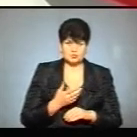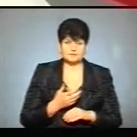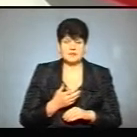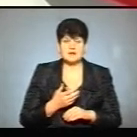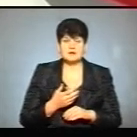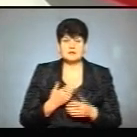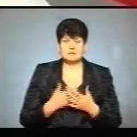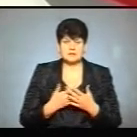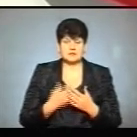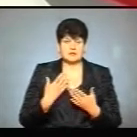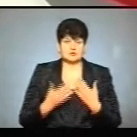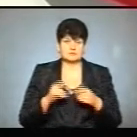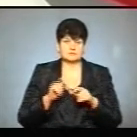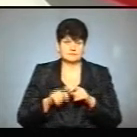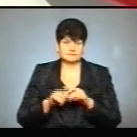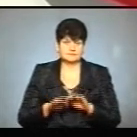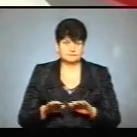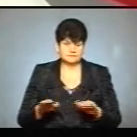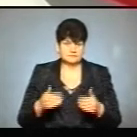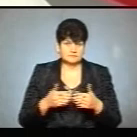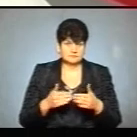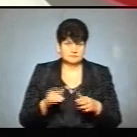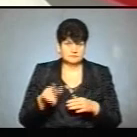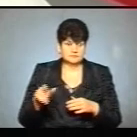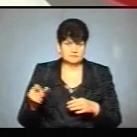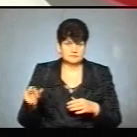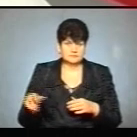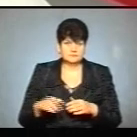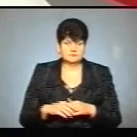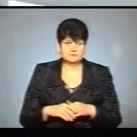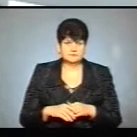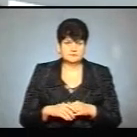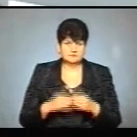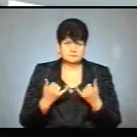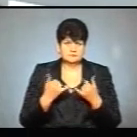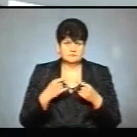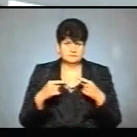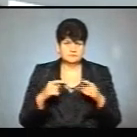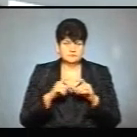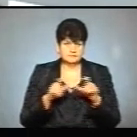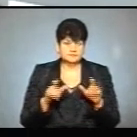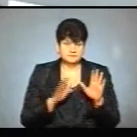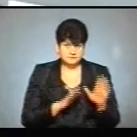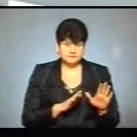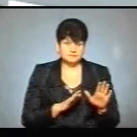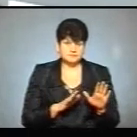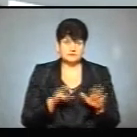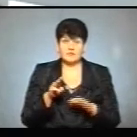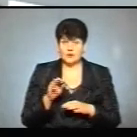от, скажімо, якщо тестування учнів, так, випускників закладів загальної середньої освіти, ну і зараз інших закладів освіти,